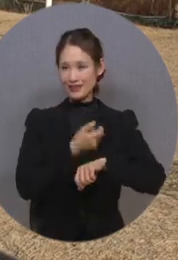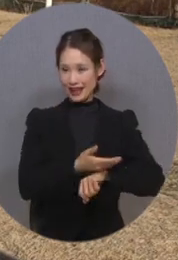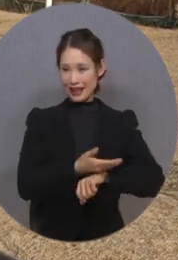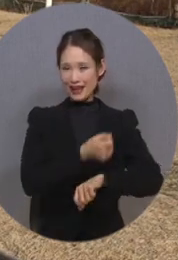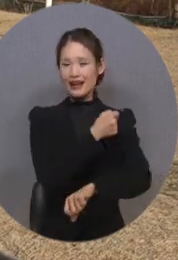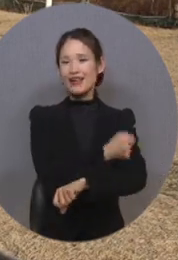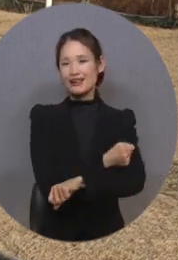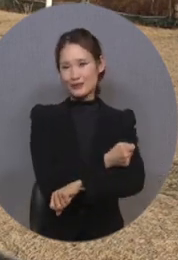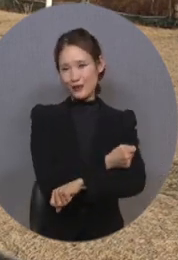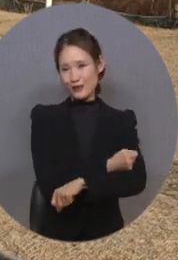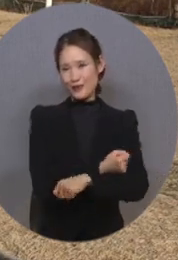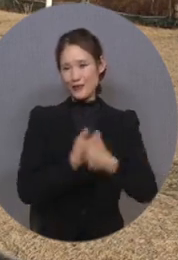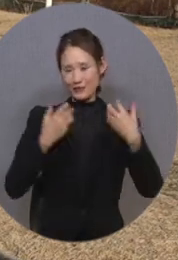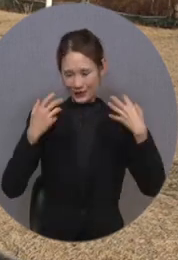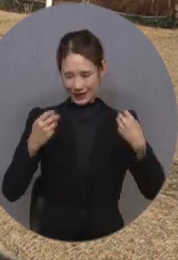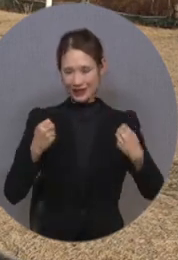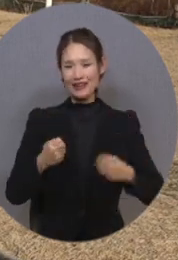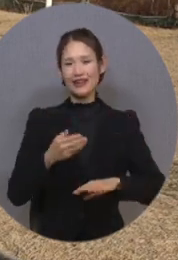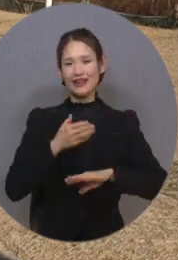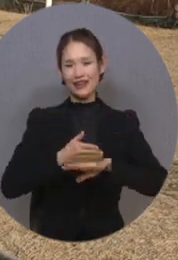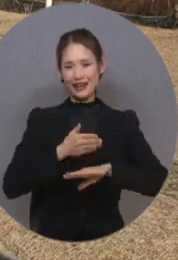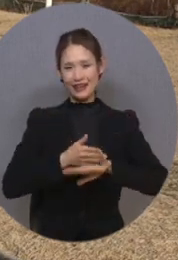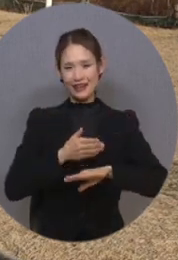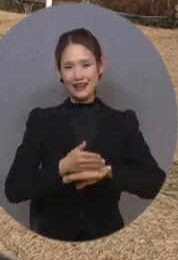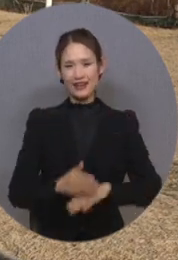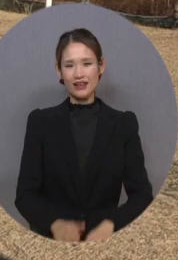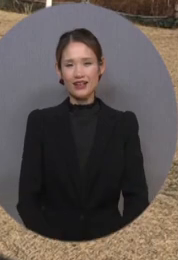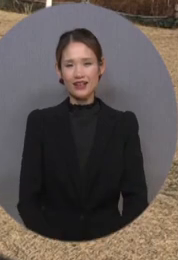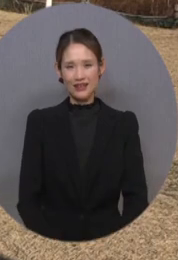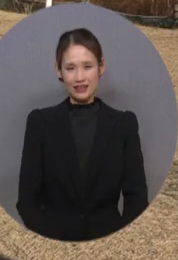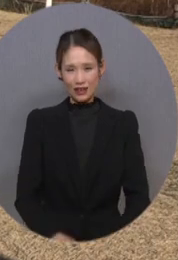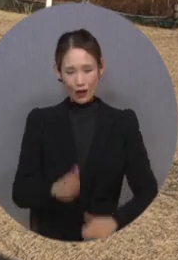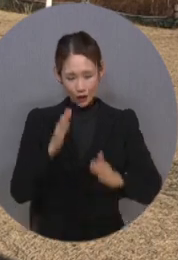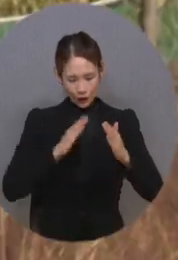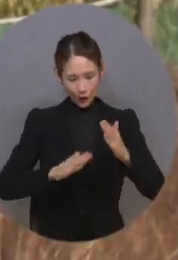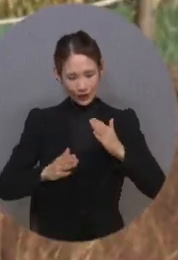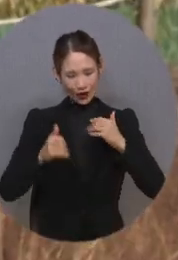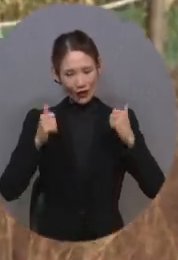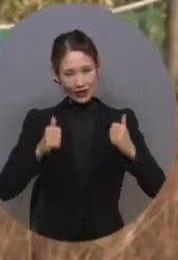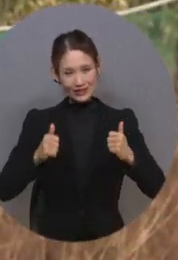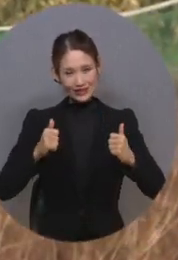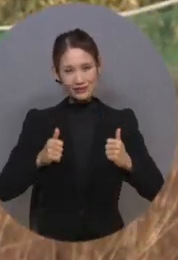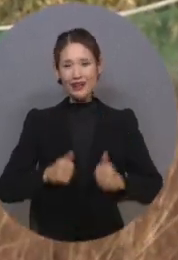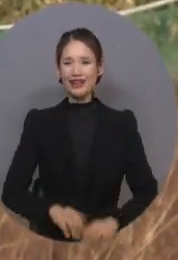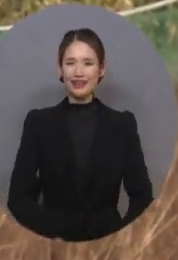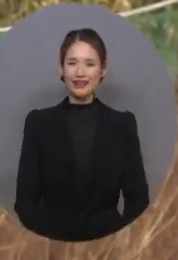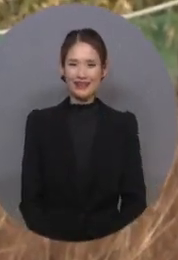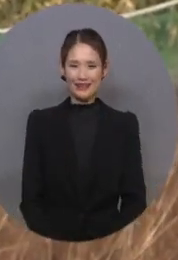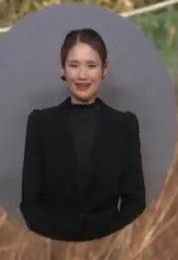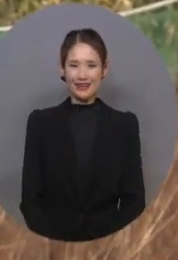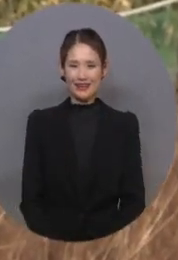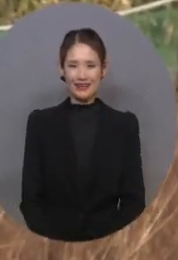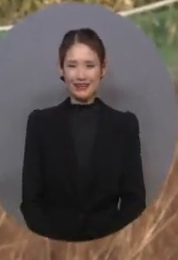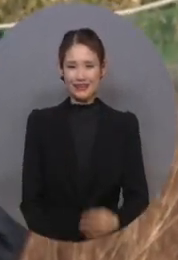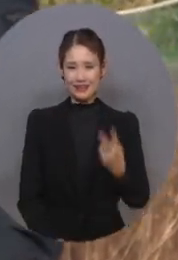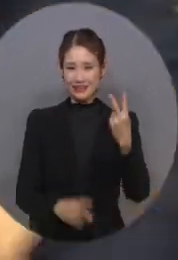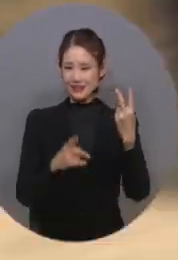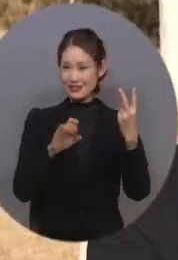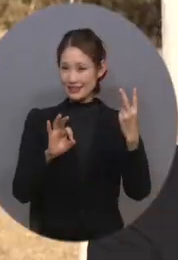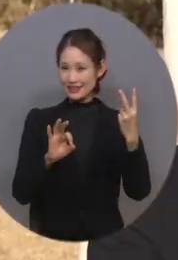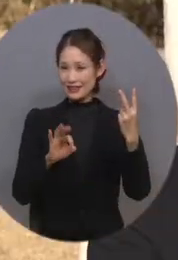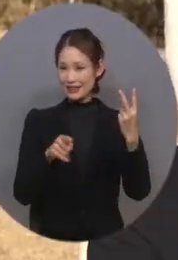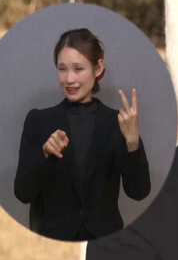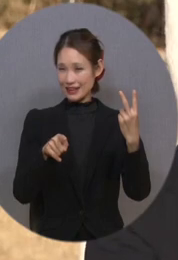수고했습니다. 네. 감사합니다. 진짜 아주 멋있어요. 공정한 심판. 네, 아, 여기가 2등을